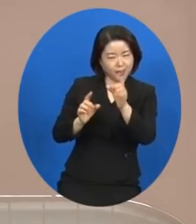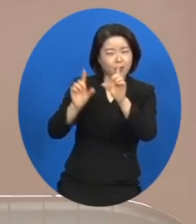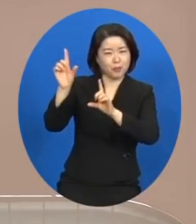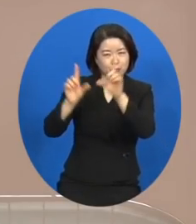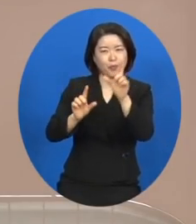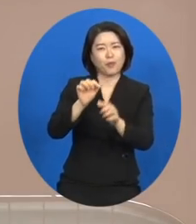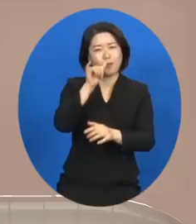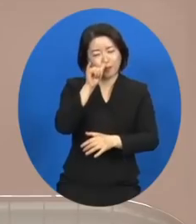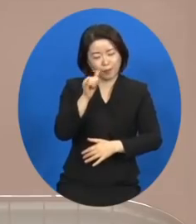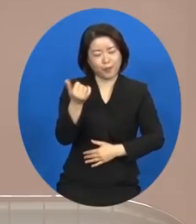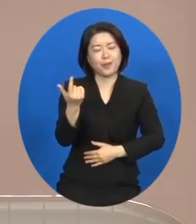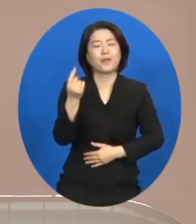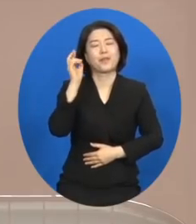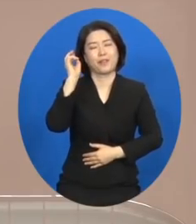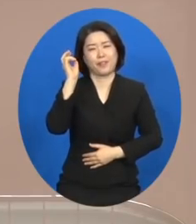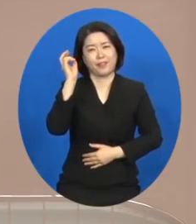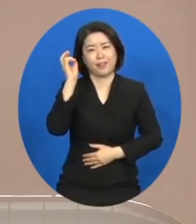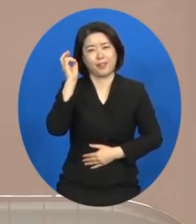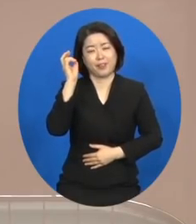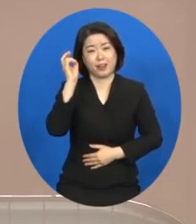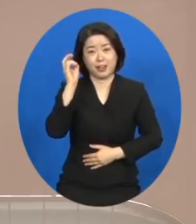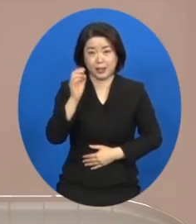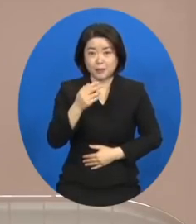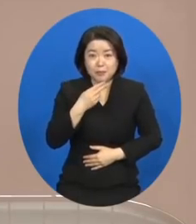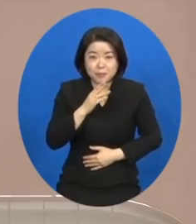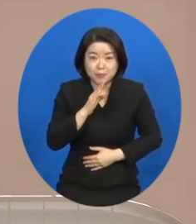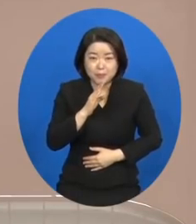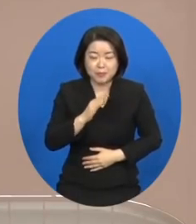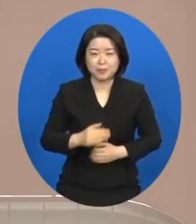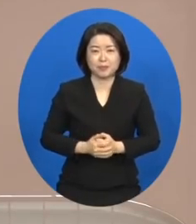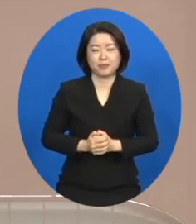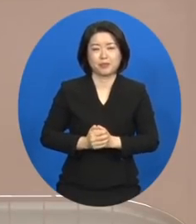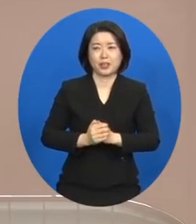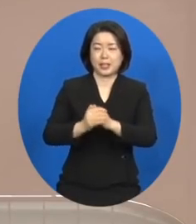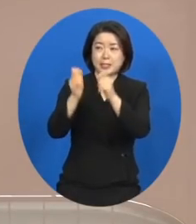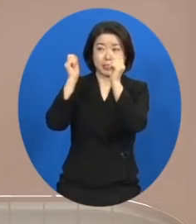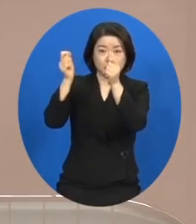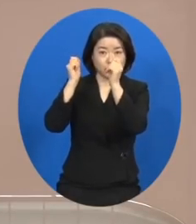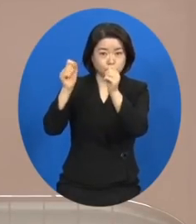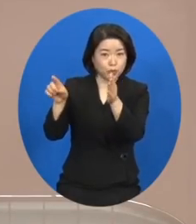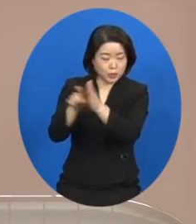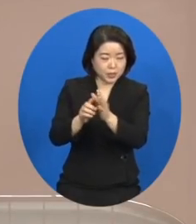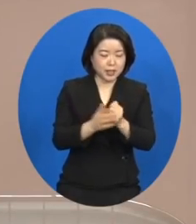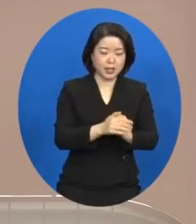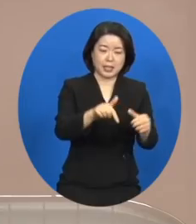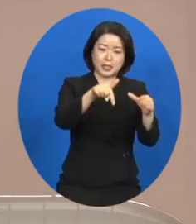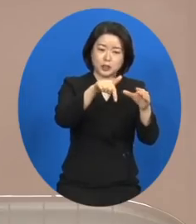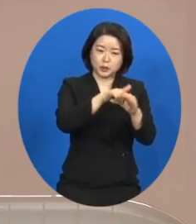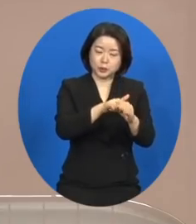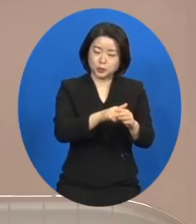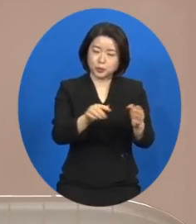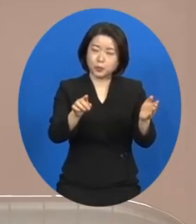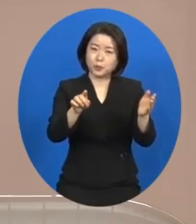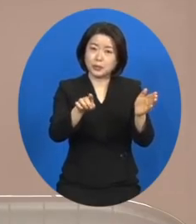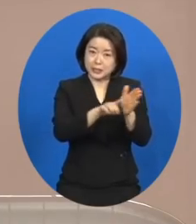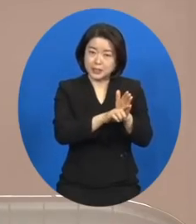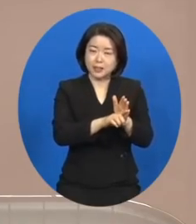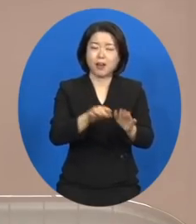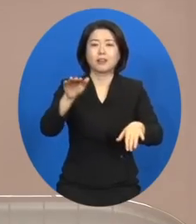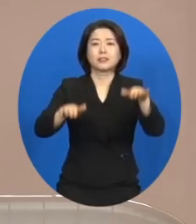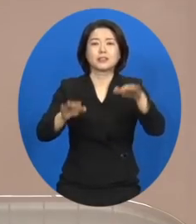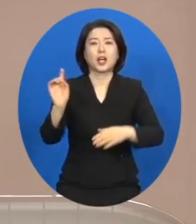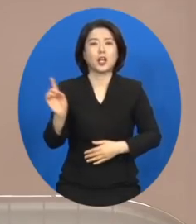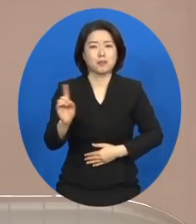없지 않아 있지는 않습니까? 여러분, 무속신앙과 기독교신앙의 차이가 무엇이 있을까요?